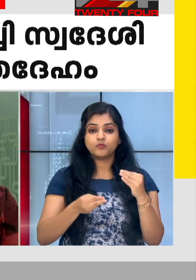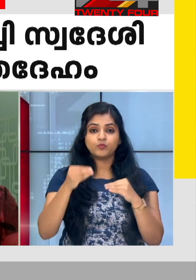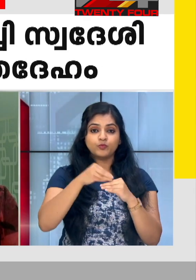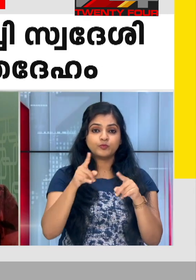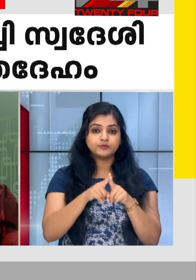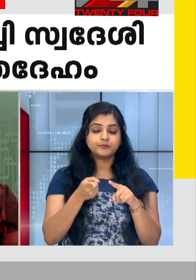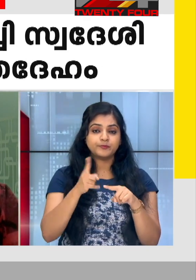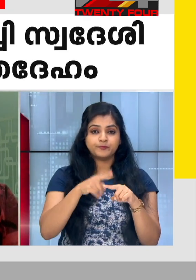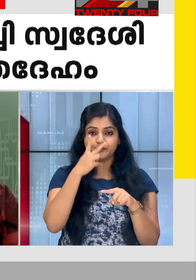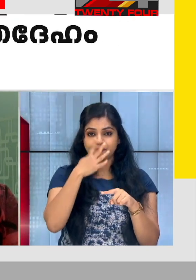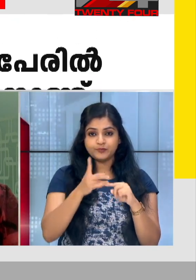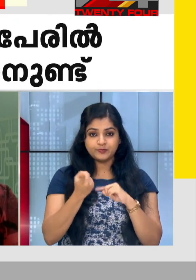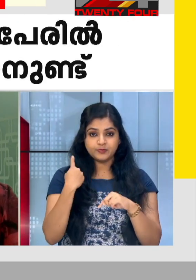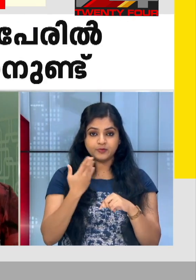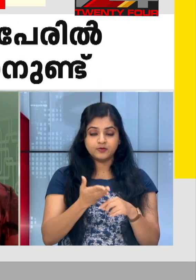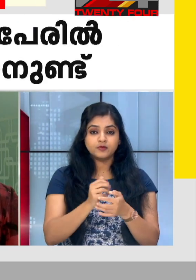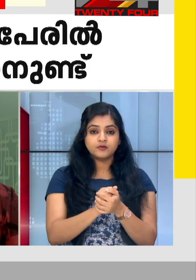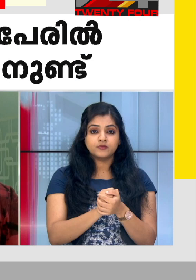കാഴ്ച. അതിലേറ്റവും പ്രധാനം